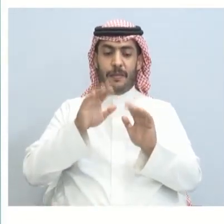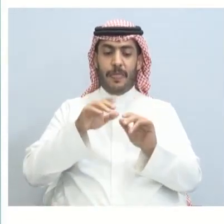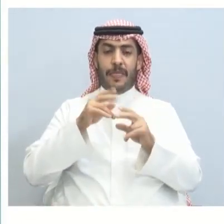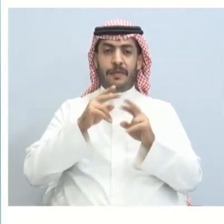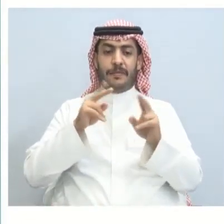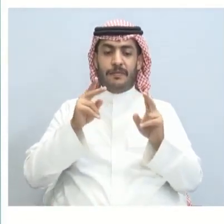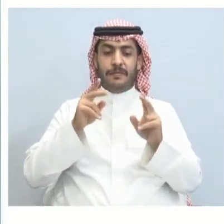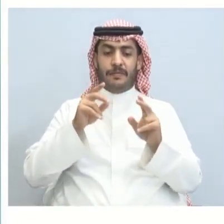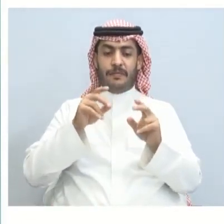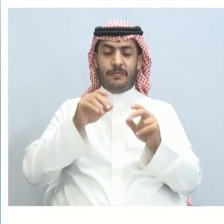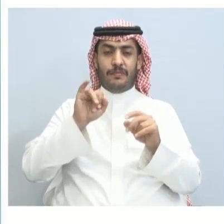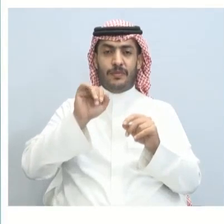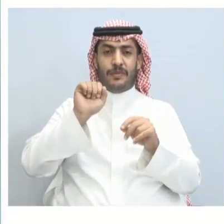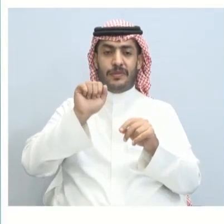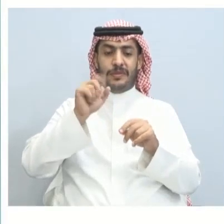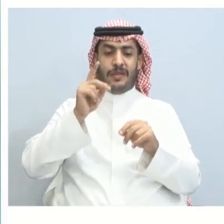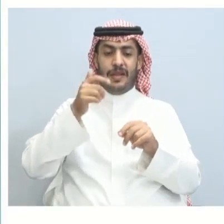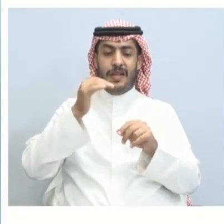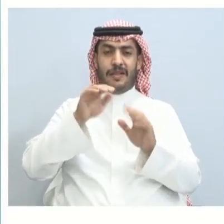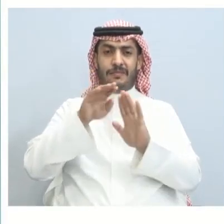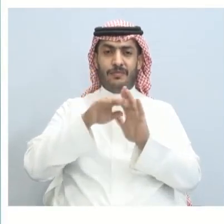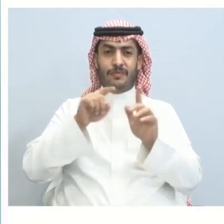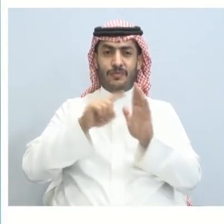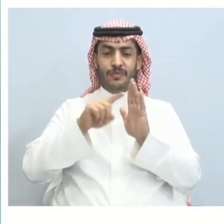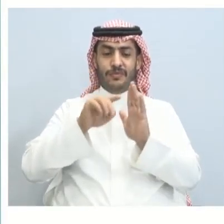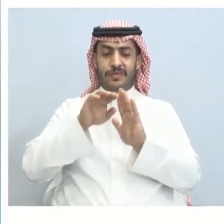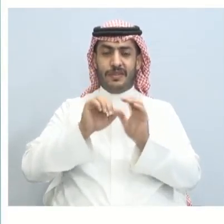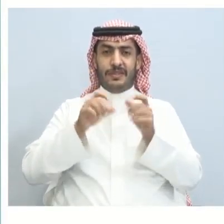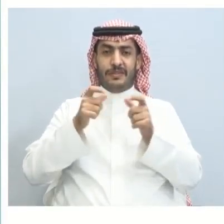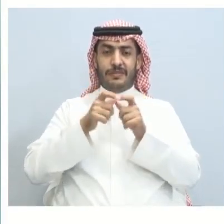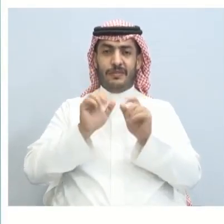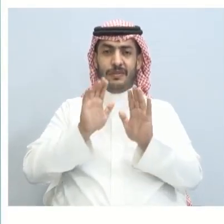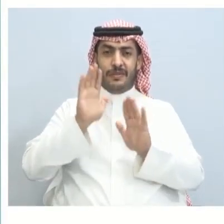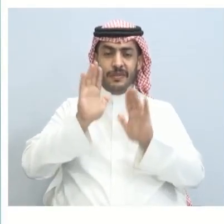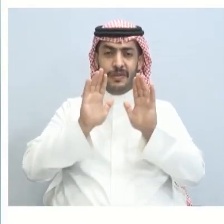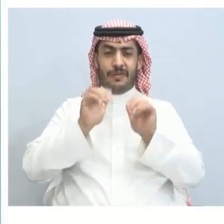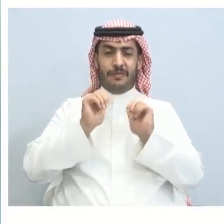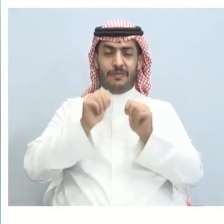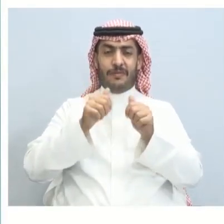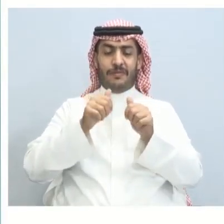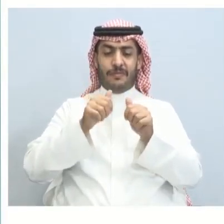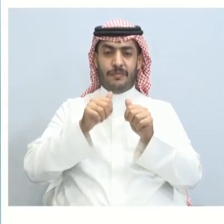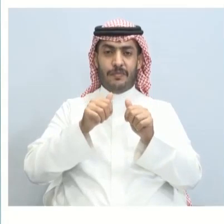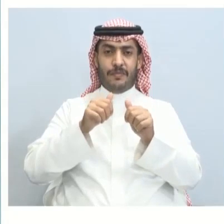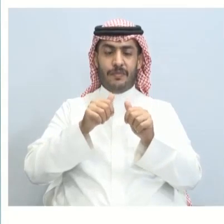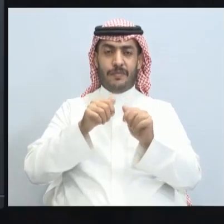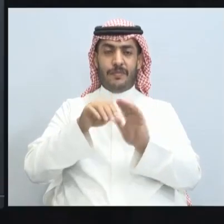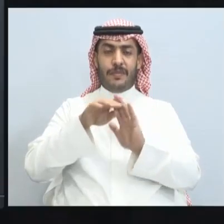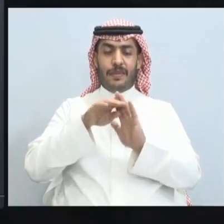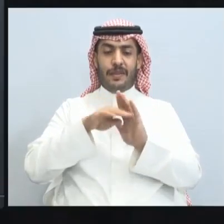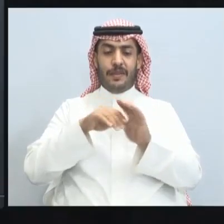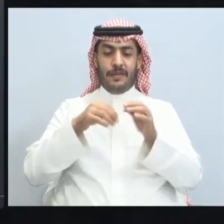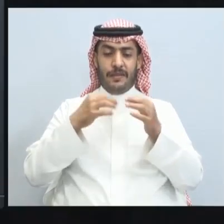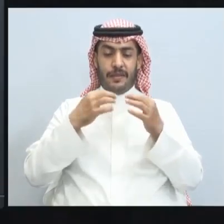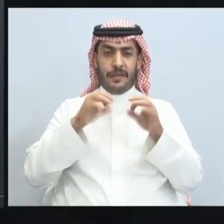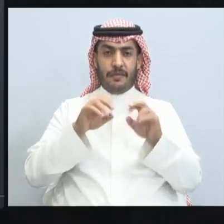بالاغلبيه بالاجماع او التصويت بالاغلبيه المطلقه ذكرنا هذا